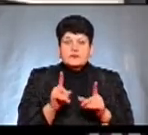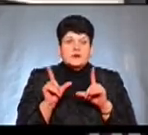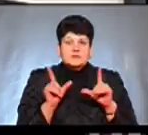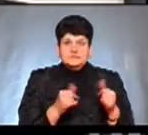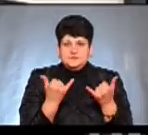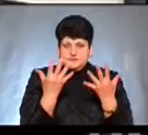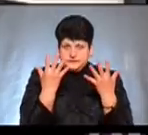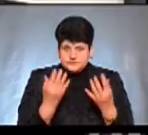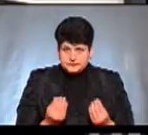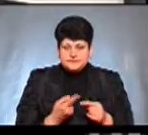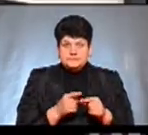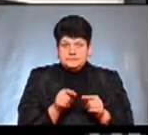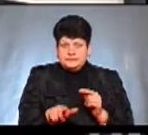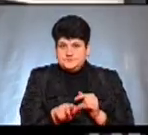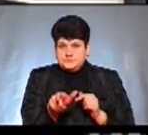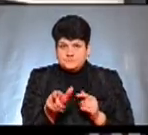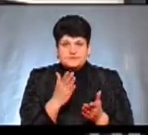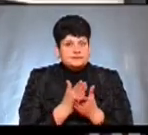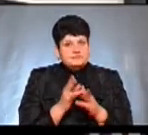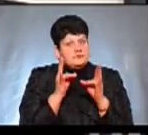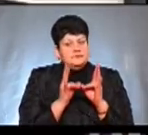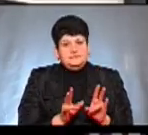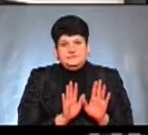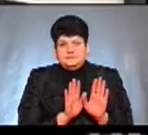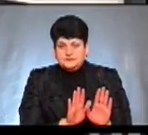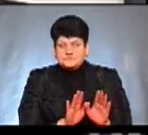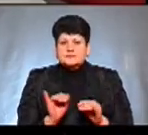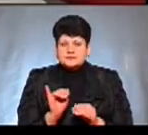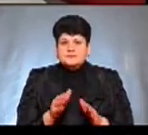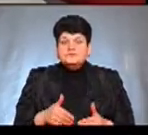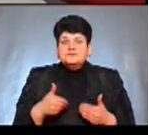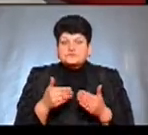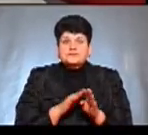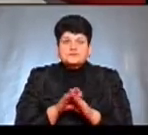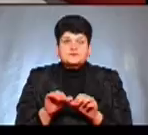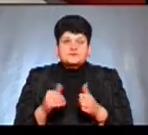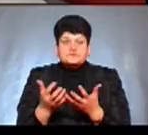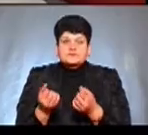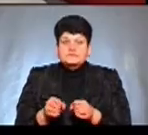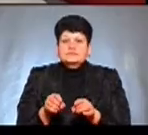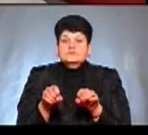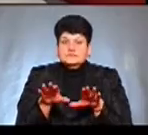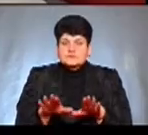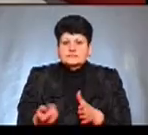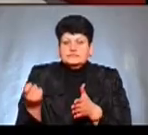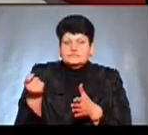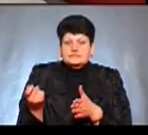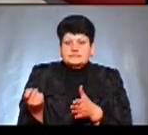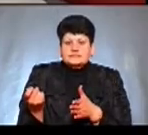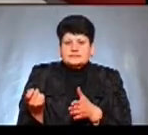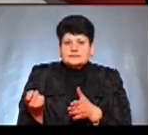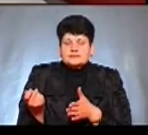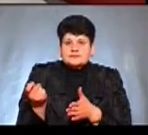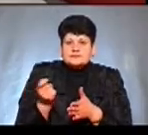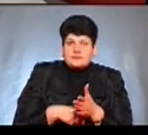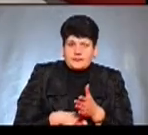сьогоднішній день через даний шляхопровід є небезпечним. І рекомендують виконавчому комітету прийняти рішення про перекриття даного шляхопроводу